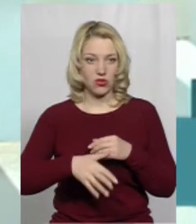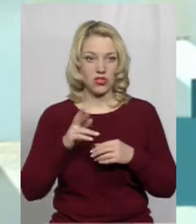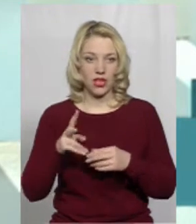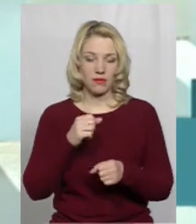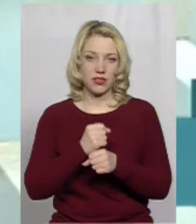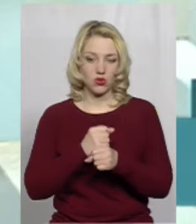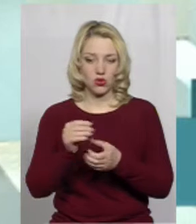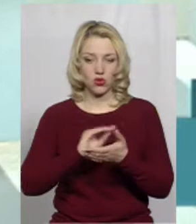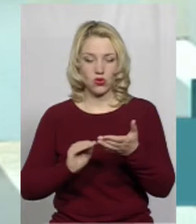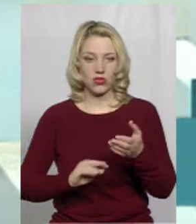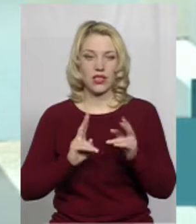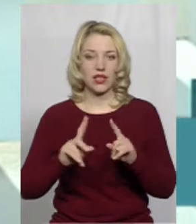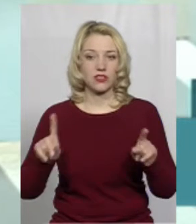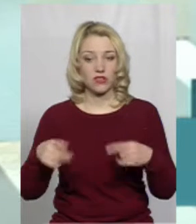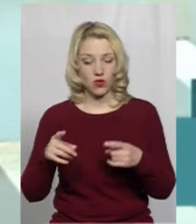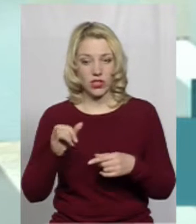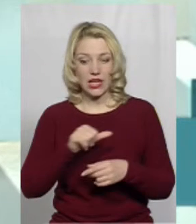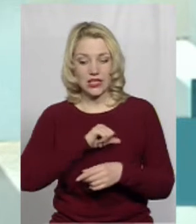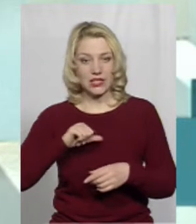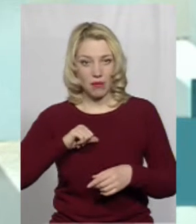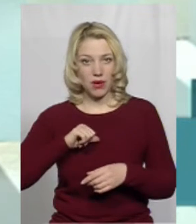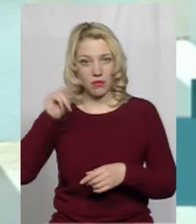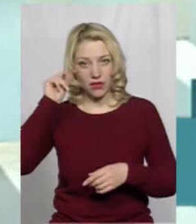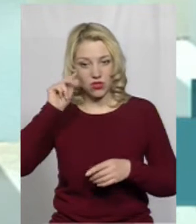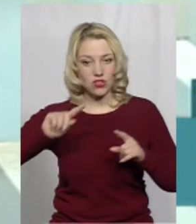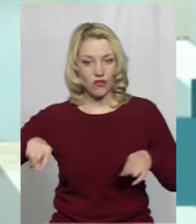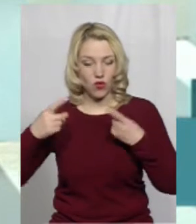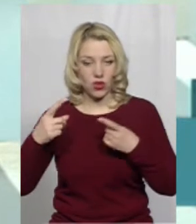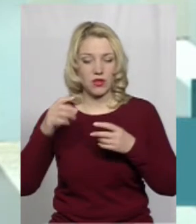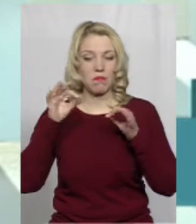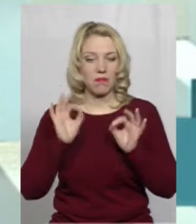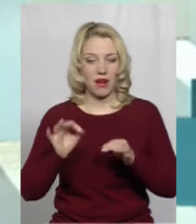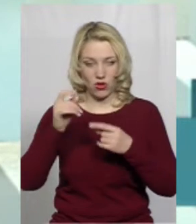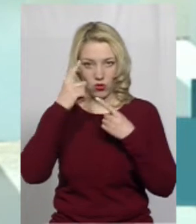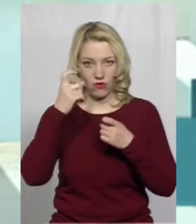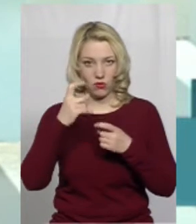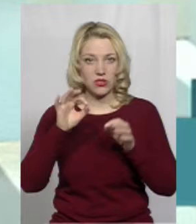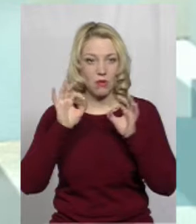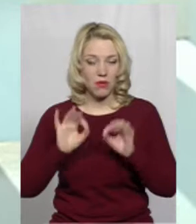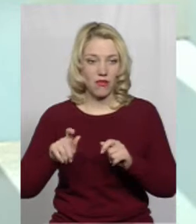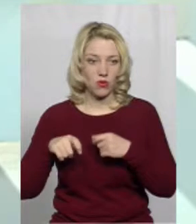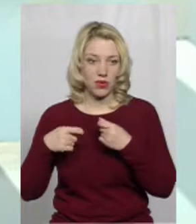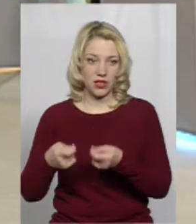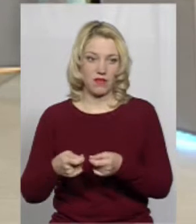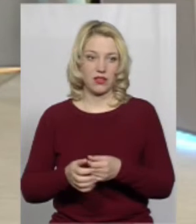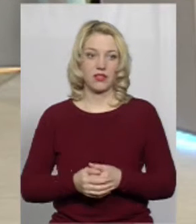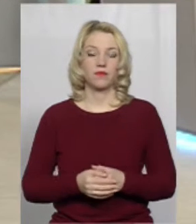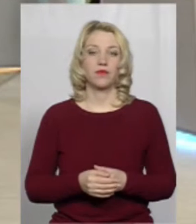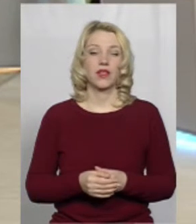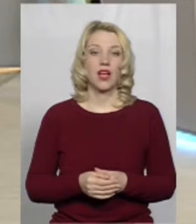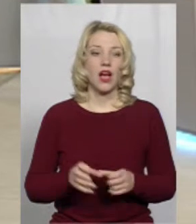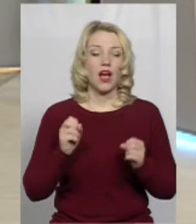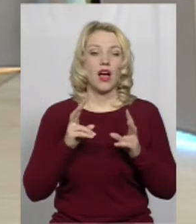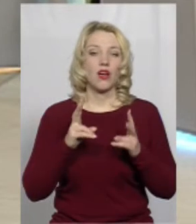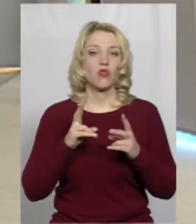працюють журналісти, як вони створюють, і самим створювати правильну інформацію, правильно її передавати. А